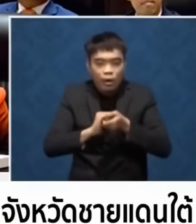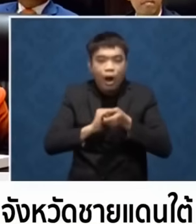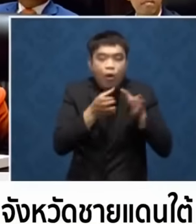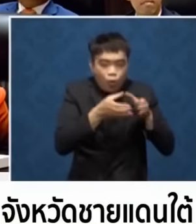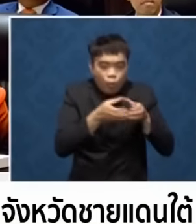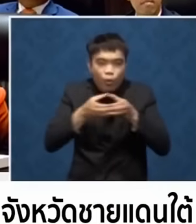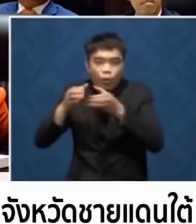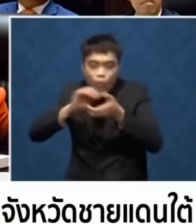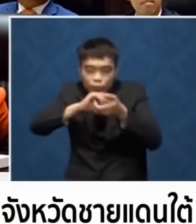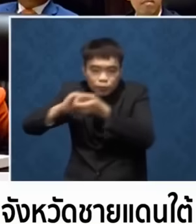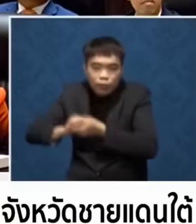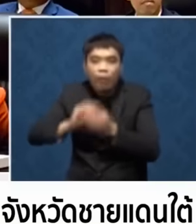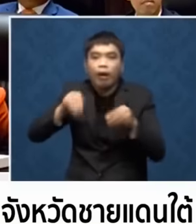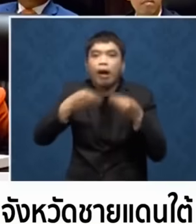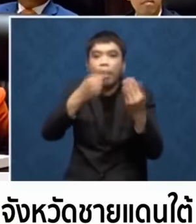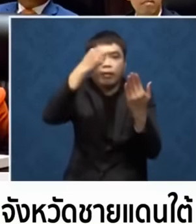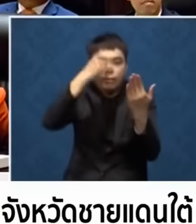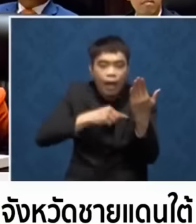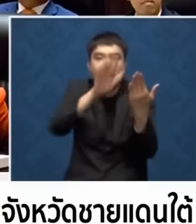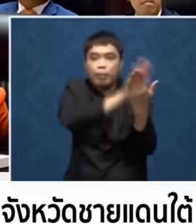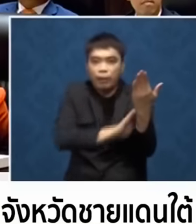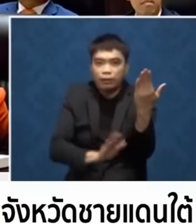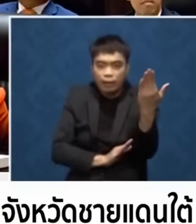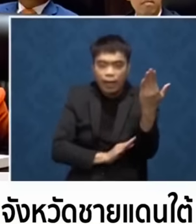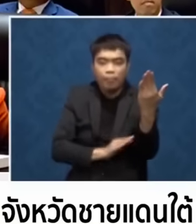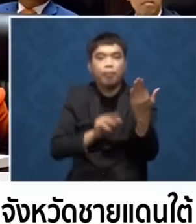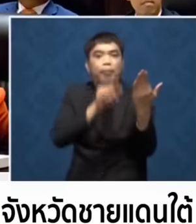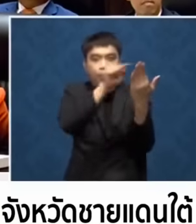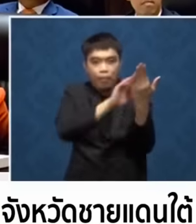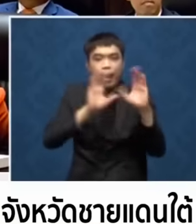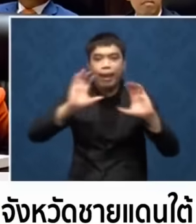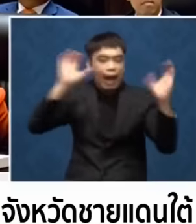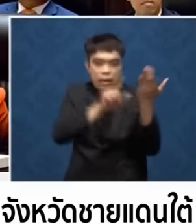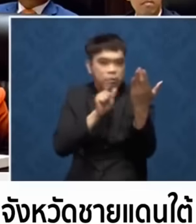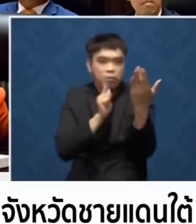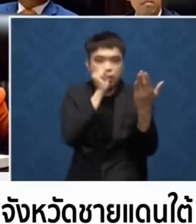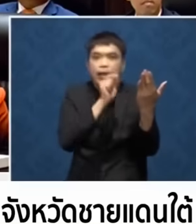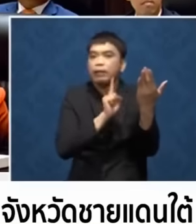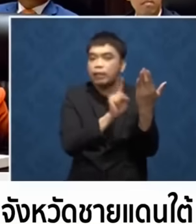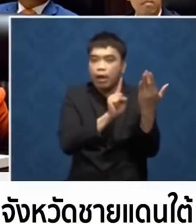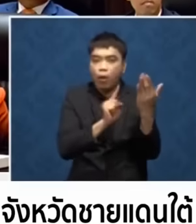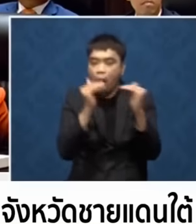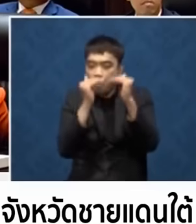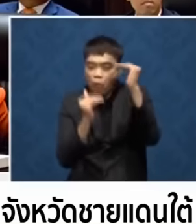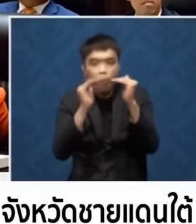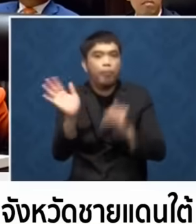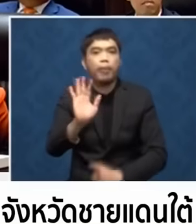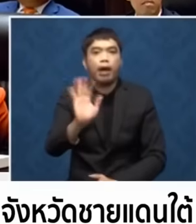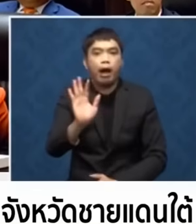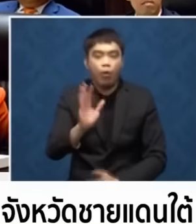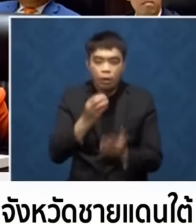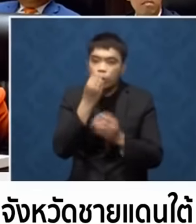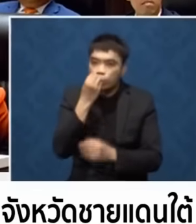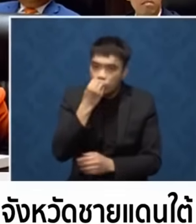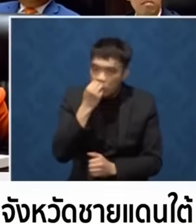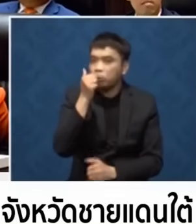พื่อที่จะให้ประเทศไทยให้รัฐไทยเป็นรัฐเดียวที่ก้าวหน้าลดความเหลื่อมล้ำเพิ่มความมั่นคงทางอาหาร